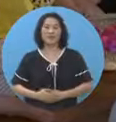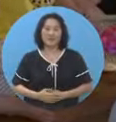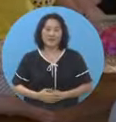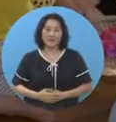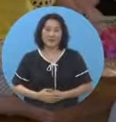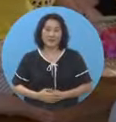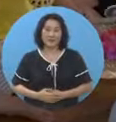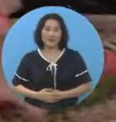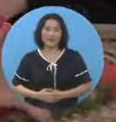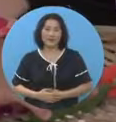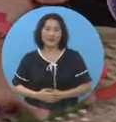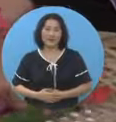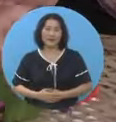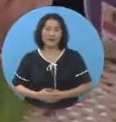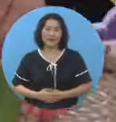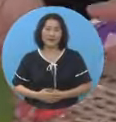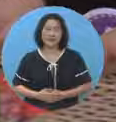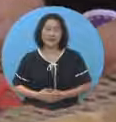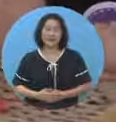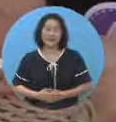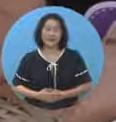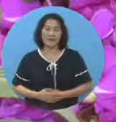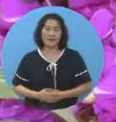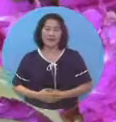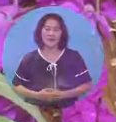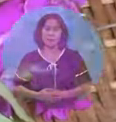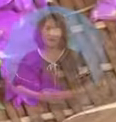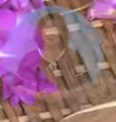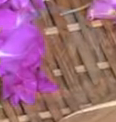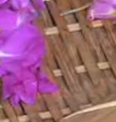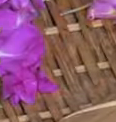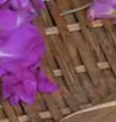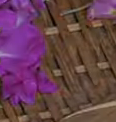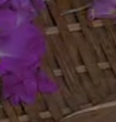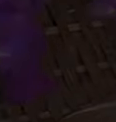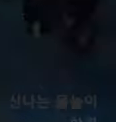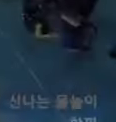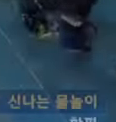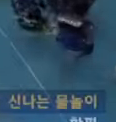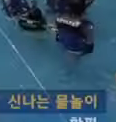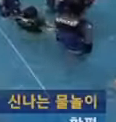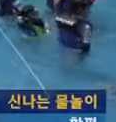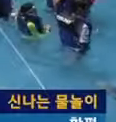31일까지 진행됩니다. 생명의 땅 으뜸전남 도정뉴스 김동진입니다.